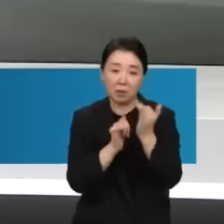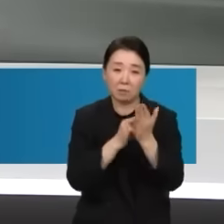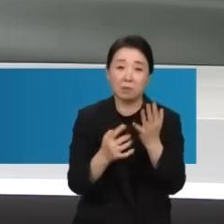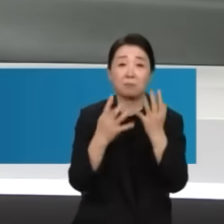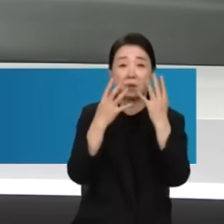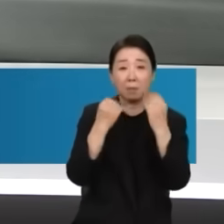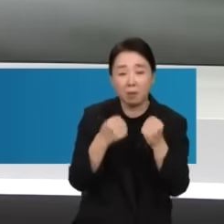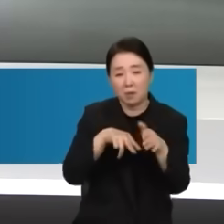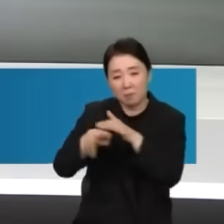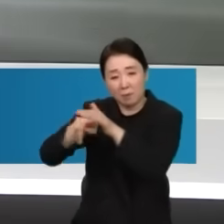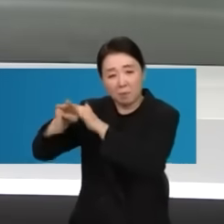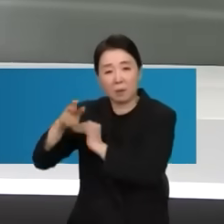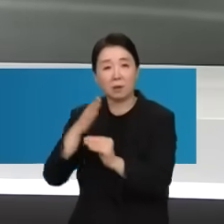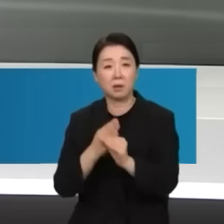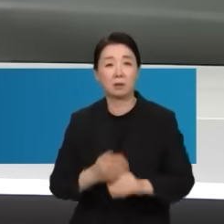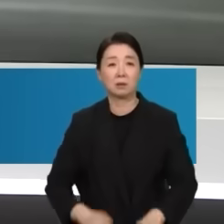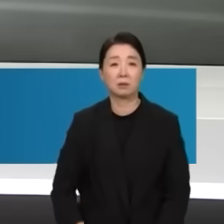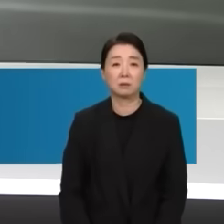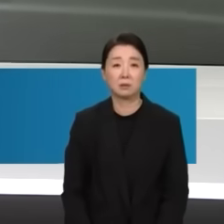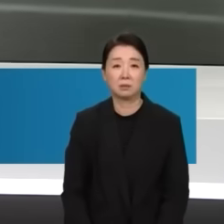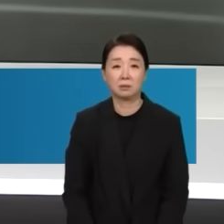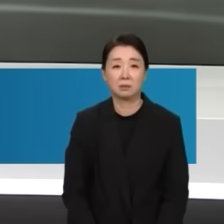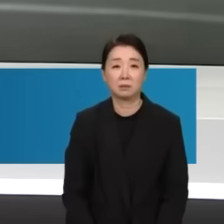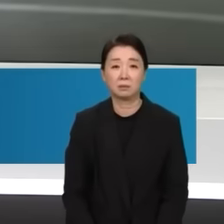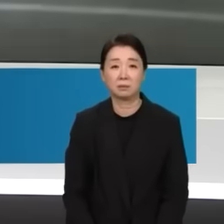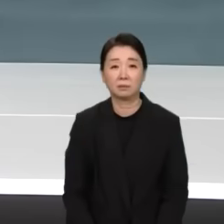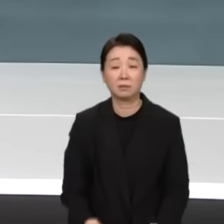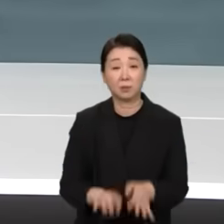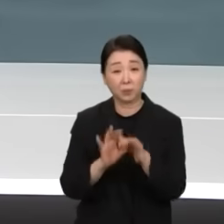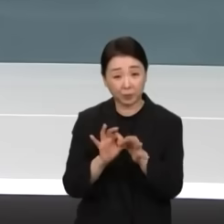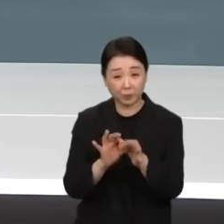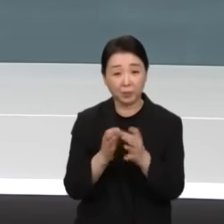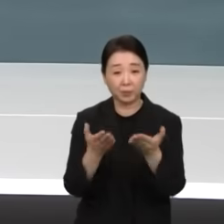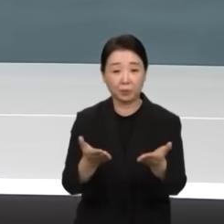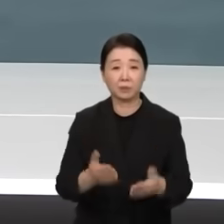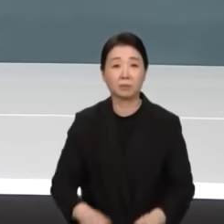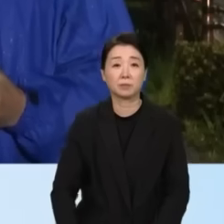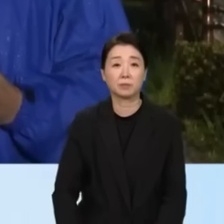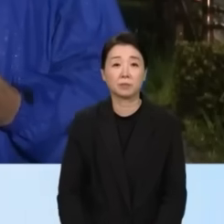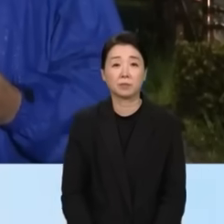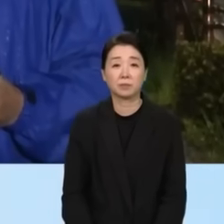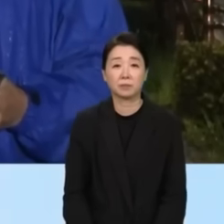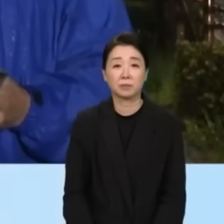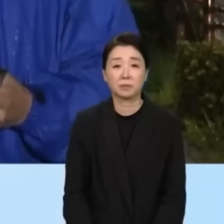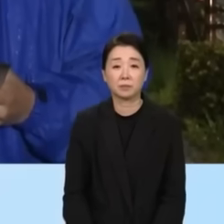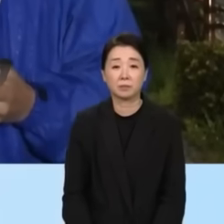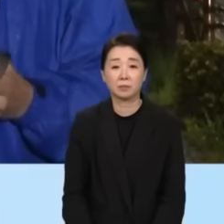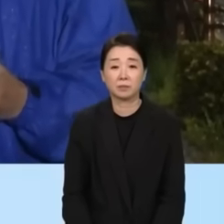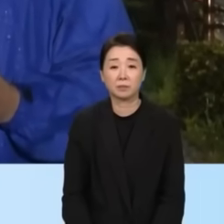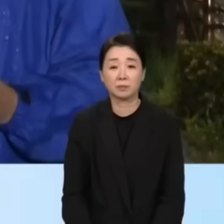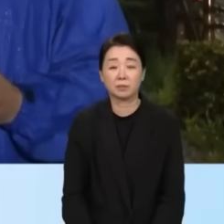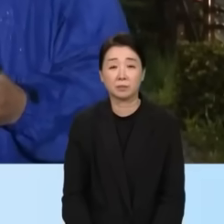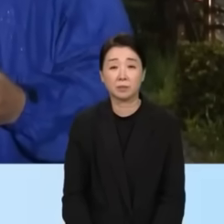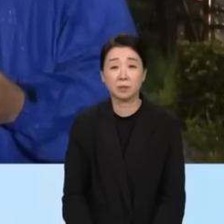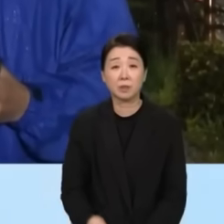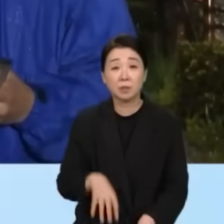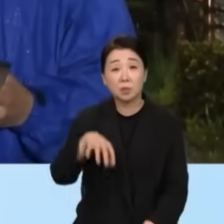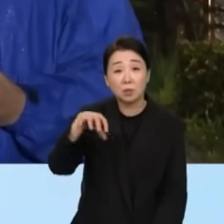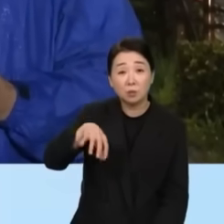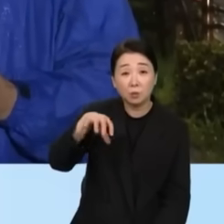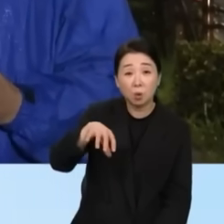대규모 대피령까지 내려졌는데 현재 나가 있는 정원석 특파원 연결하겠습니다. 정원석 특파원, 지금 있는